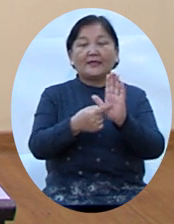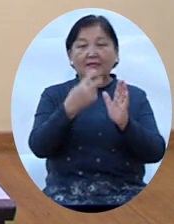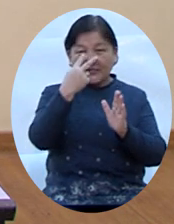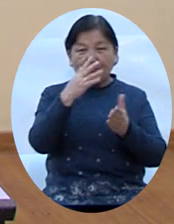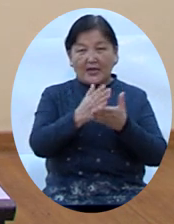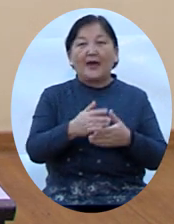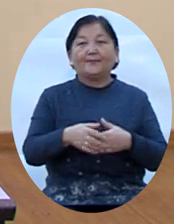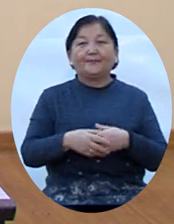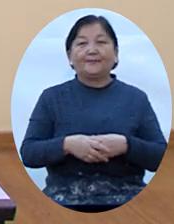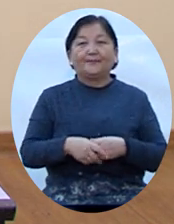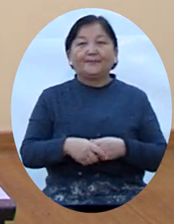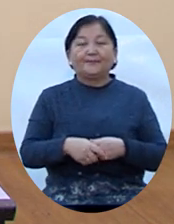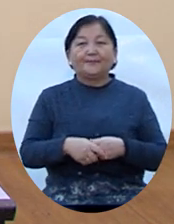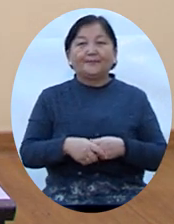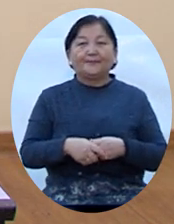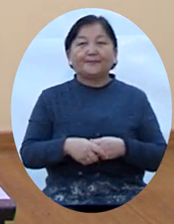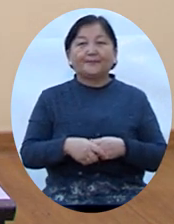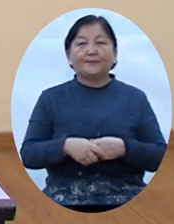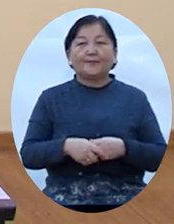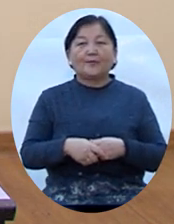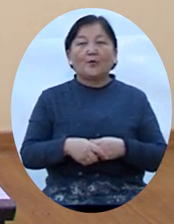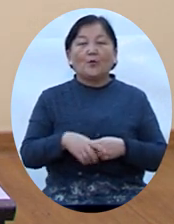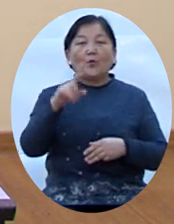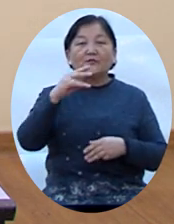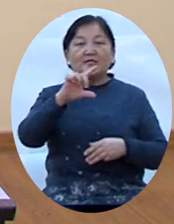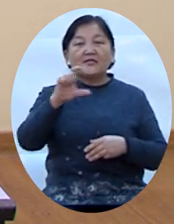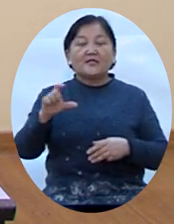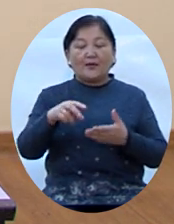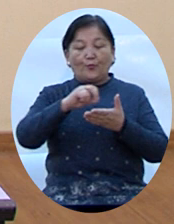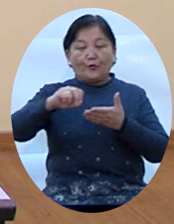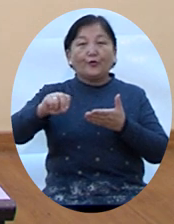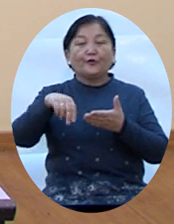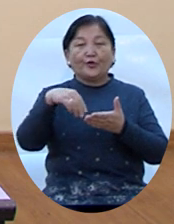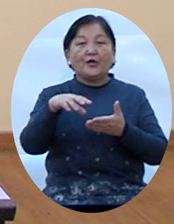За бүдээрээ хүсдэгтэй бөглөө явъя.